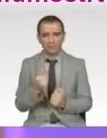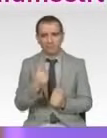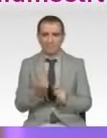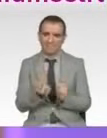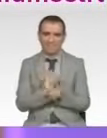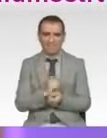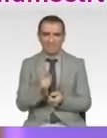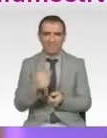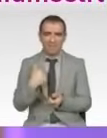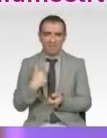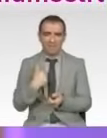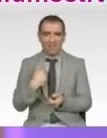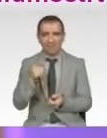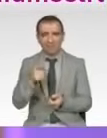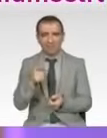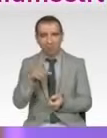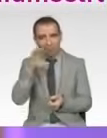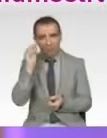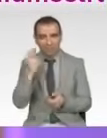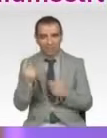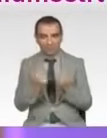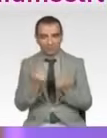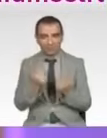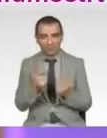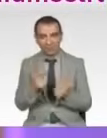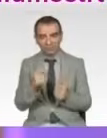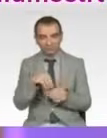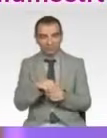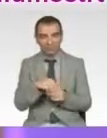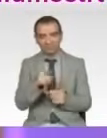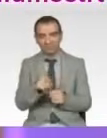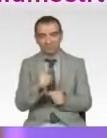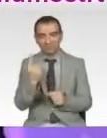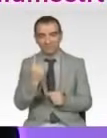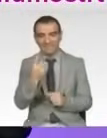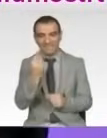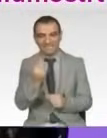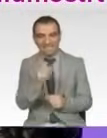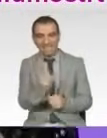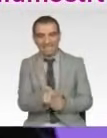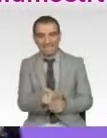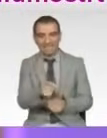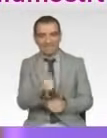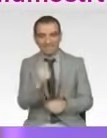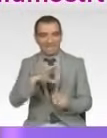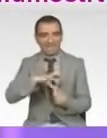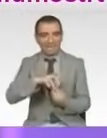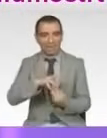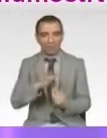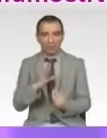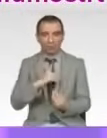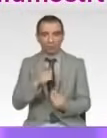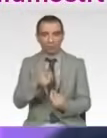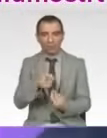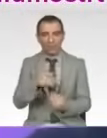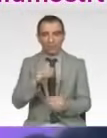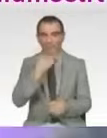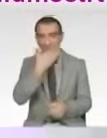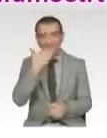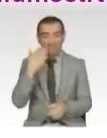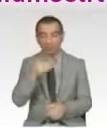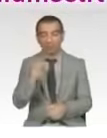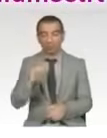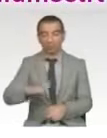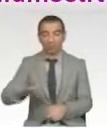değişik. Her ben de ezberlemeye çalıştım bayağı arada. Evet. Evet. Bir de iyilik kavanozumuz var. Ramazan'da yine çocuklarınızla